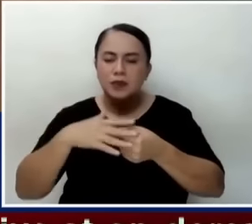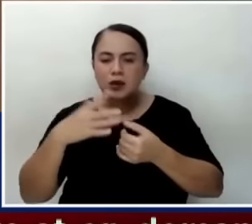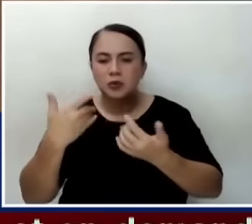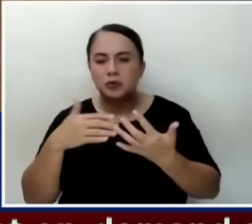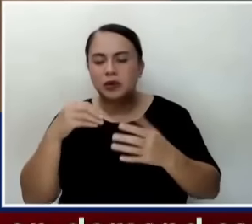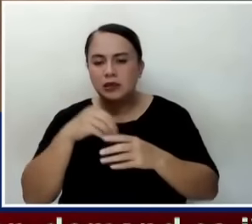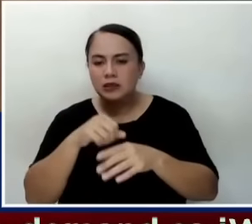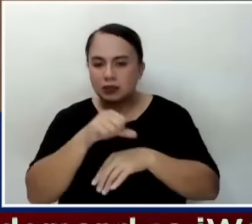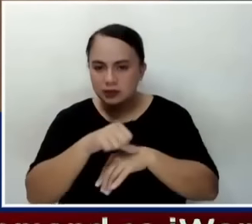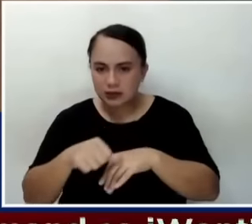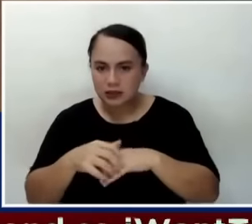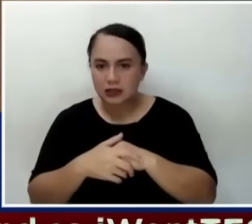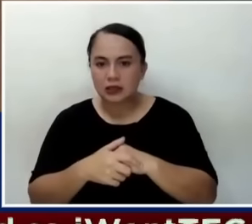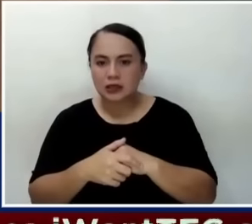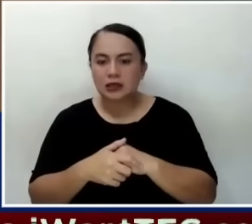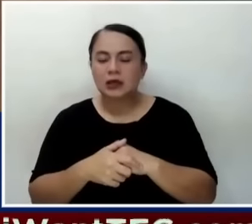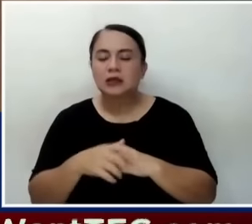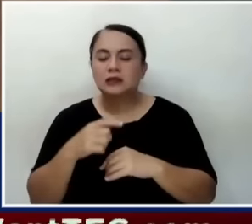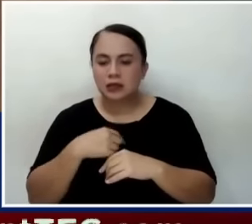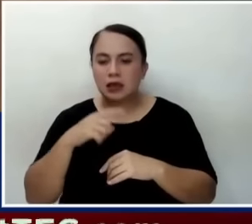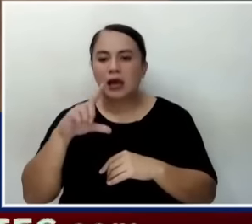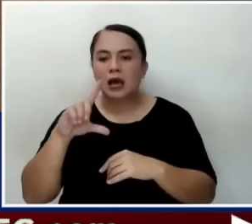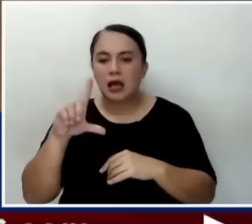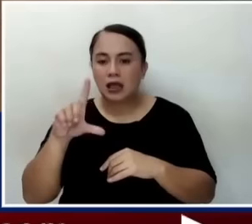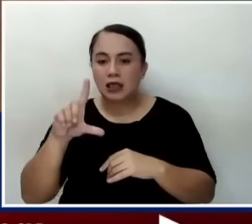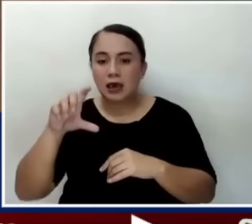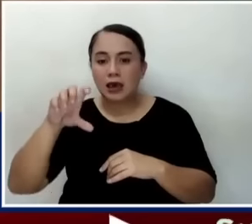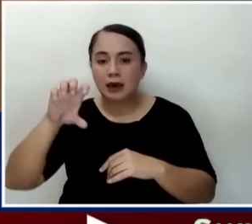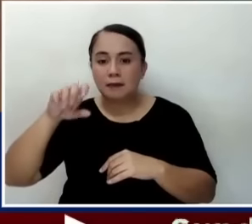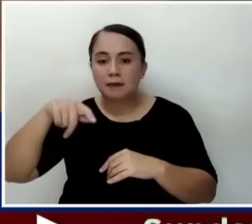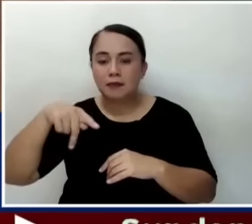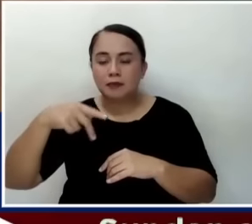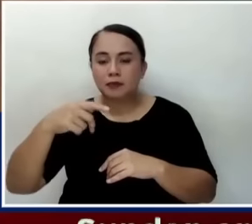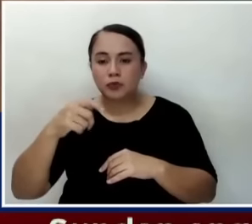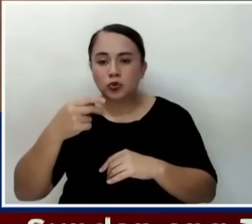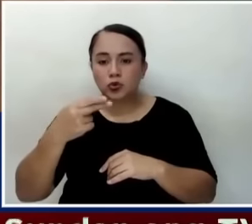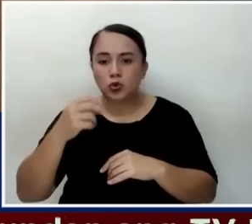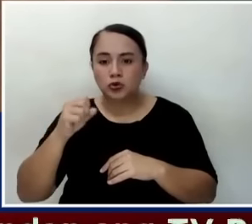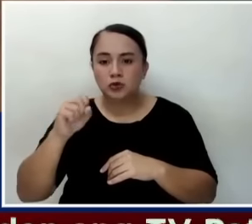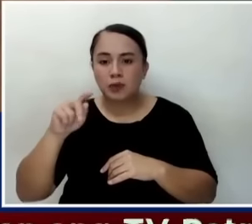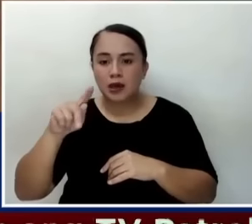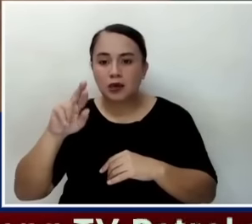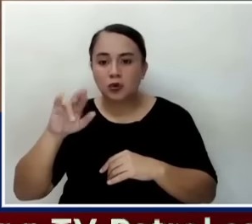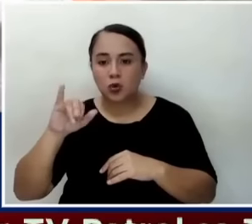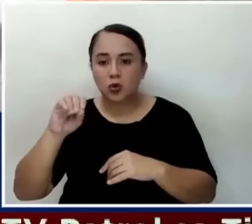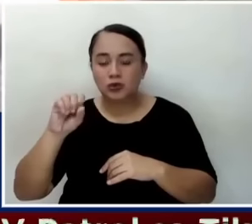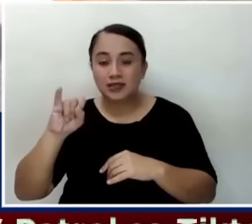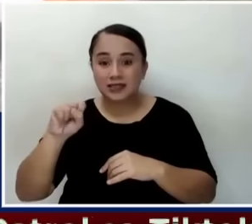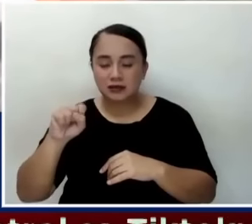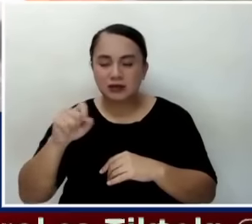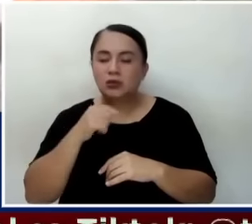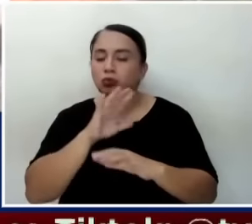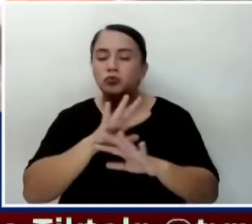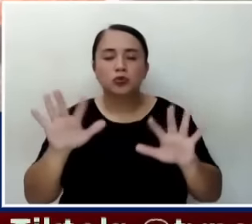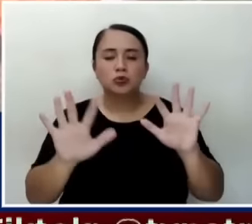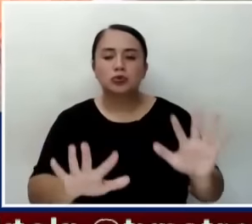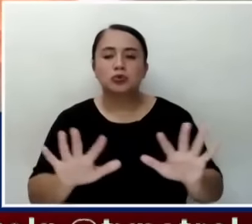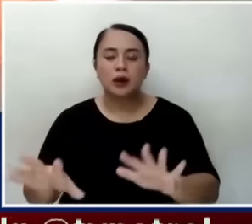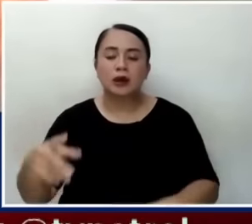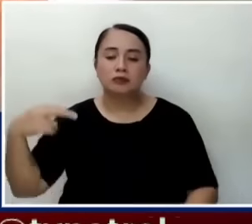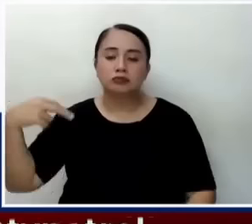skin, the leptospirosis can already enter. So let's not be complacent. Kung lumusong sa baha